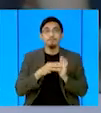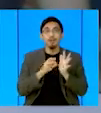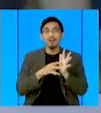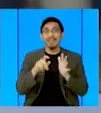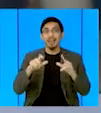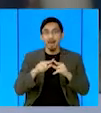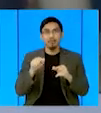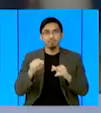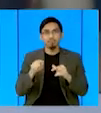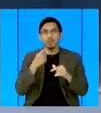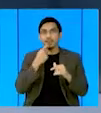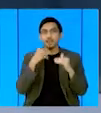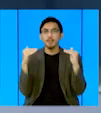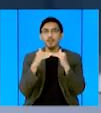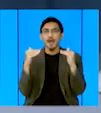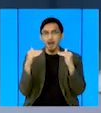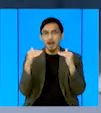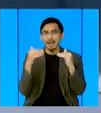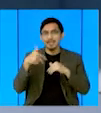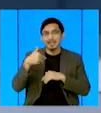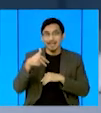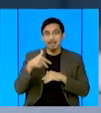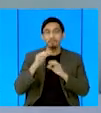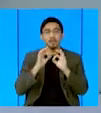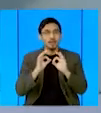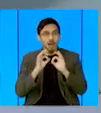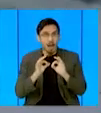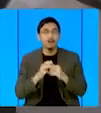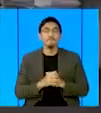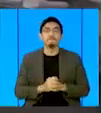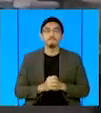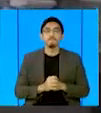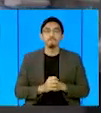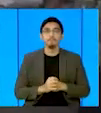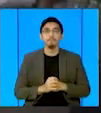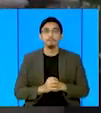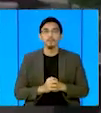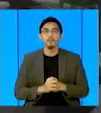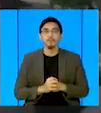akan membawa misi tentang kesetaraan gender, perubahan iklim dan juga pendidikan.